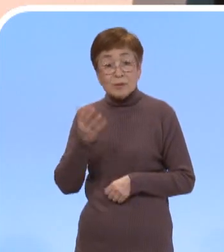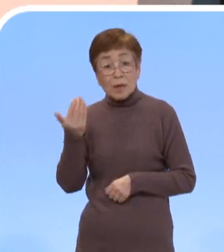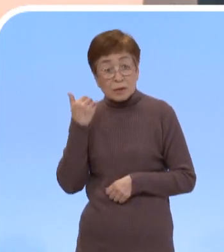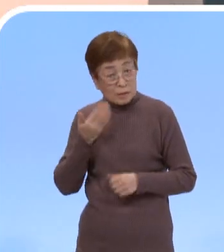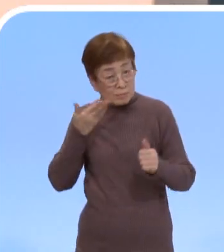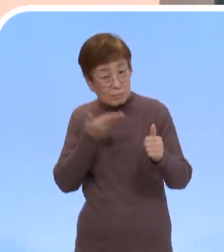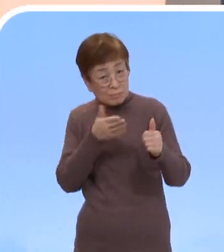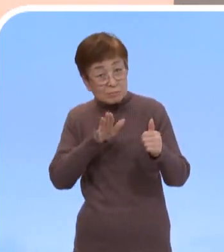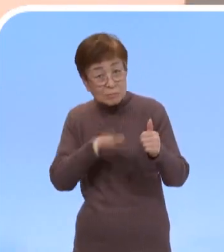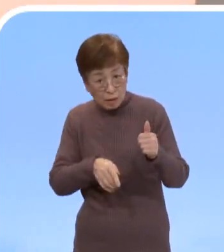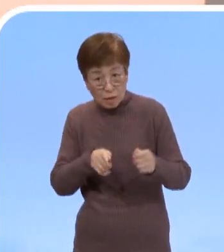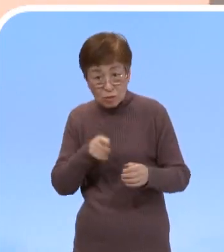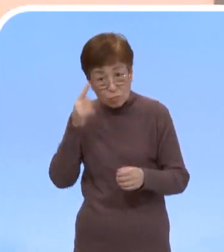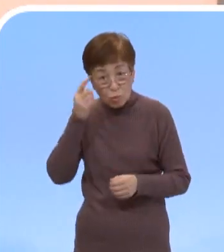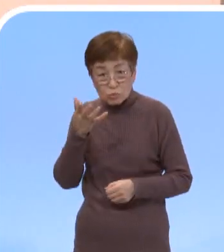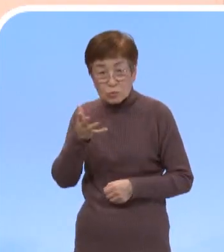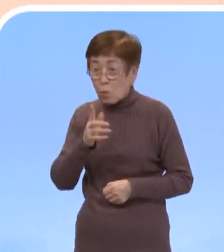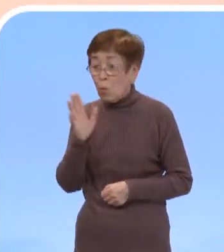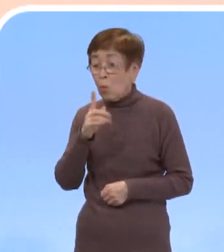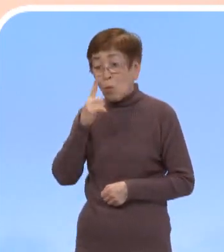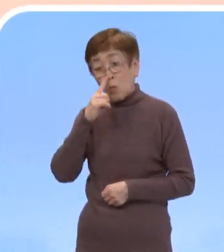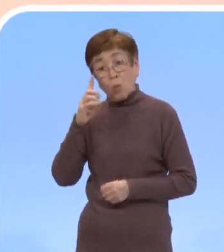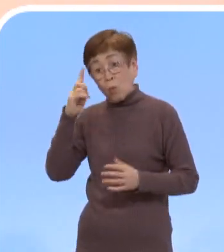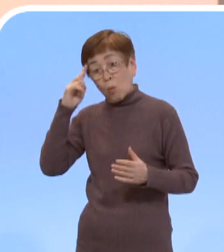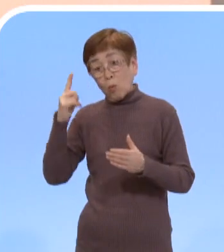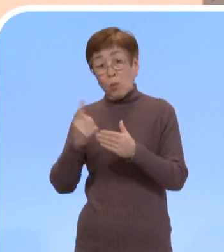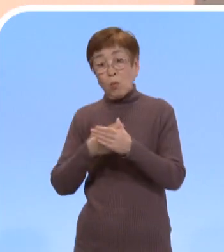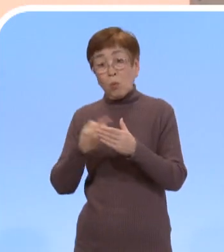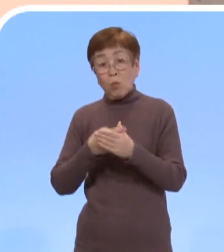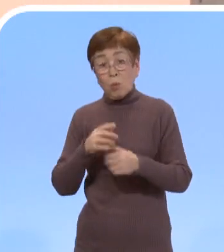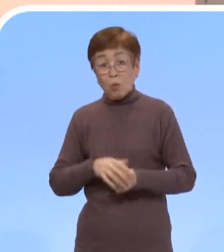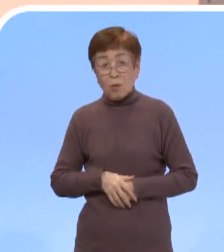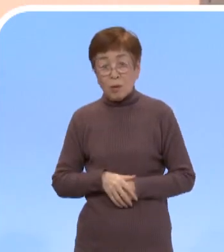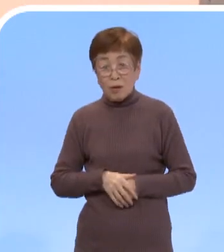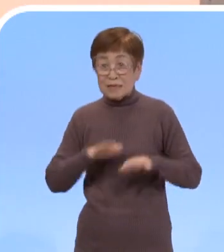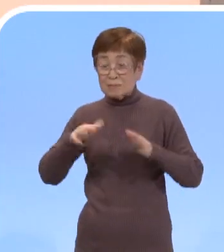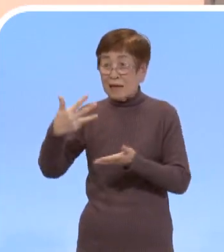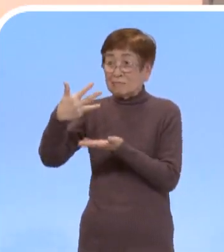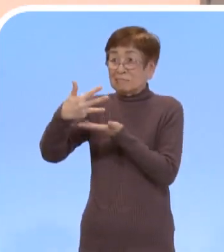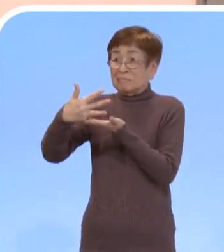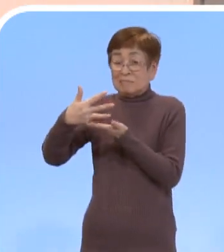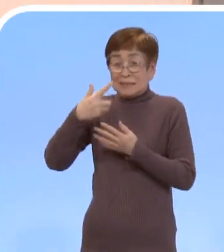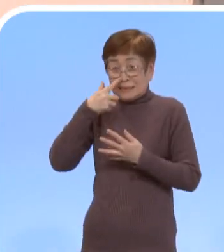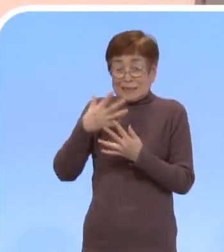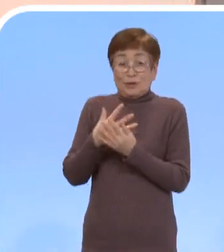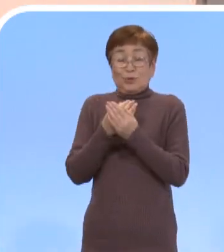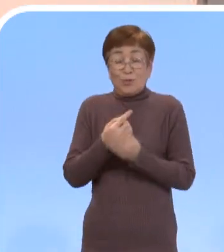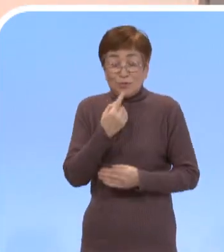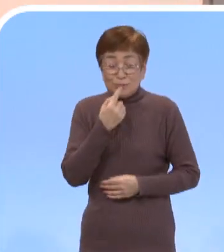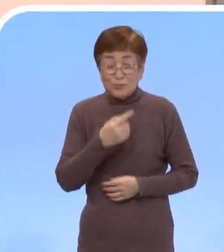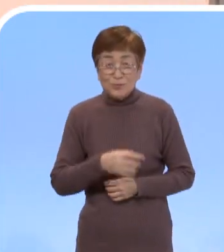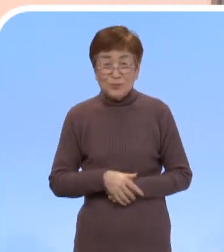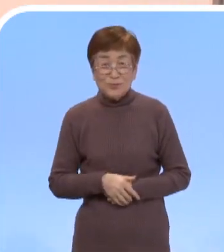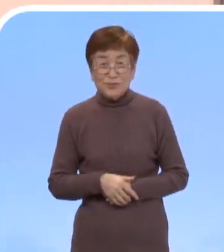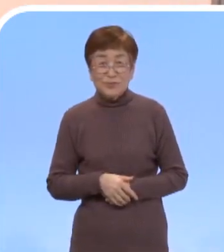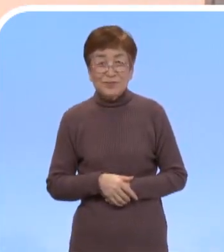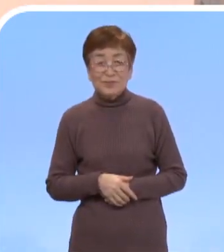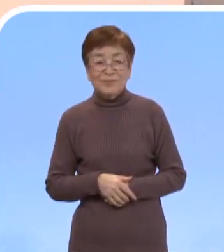取材受けてるいう感じありました？ いや全然なかったです、うん、今の方が緊張しちゃい